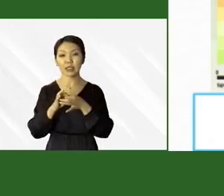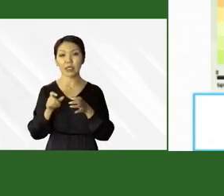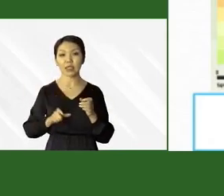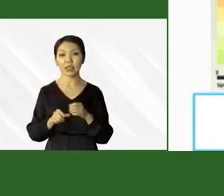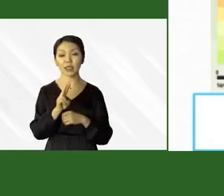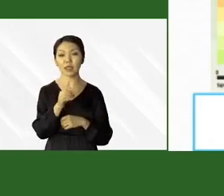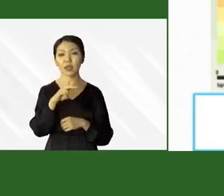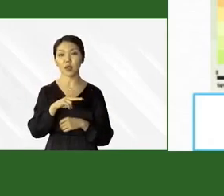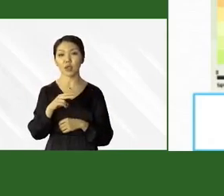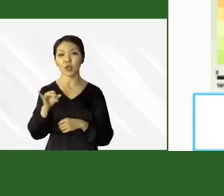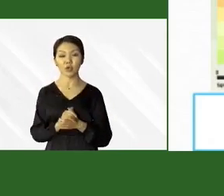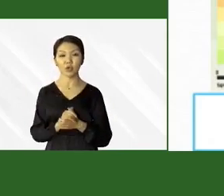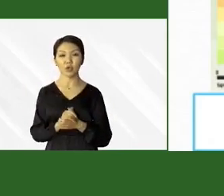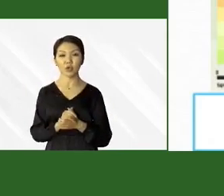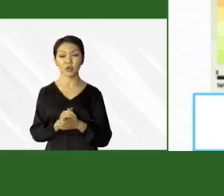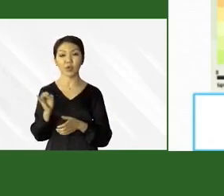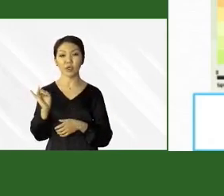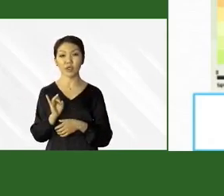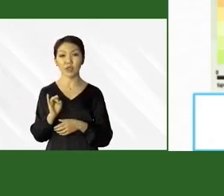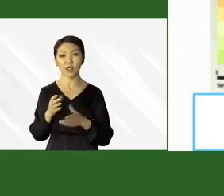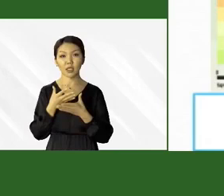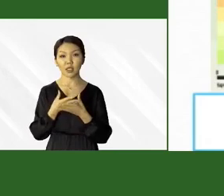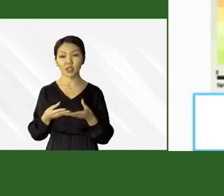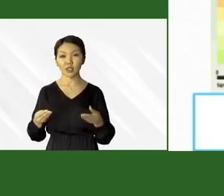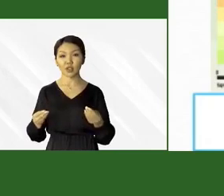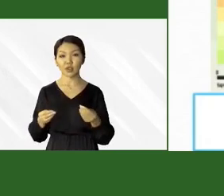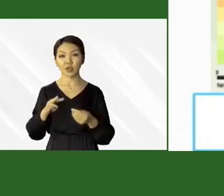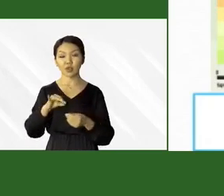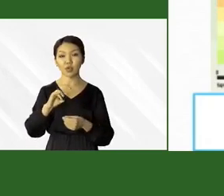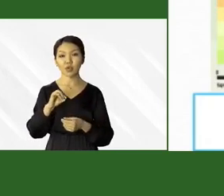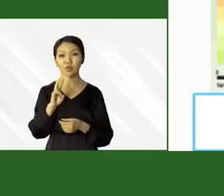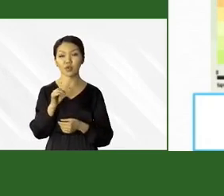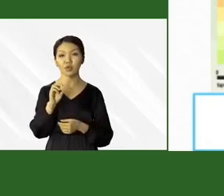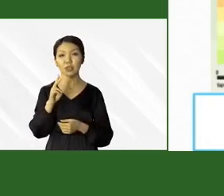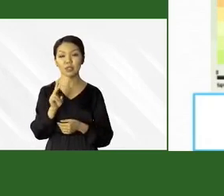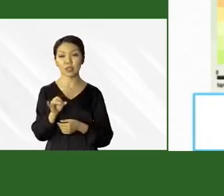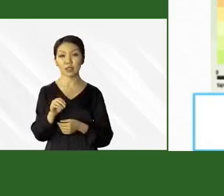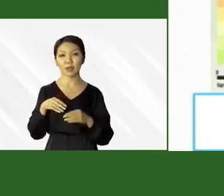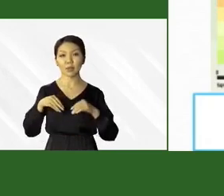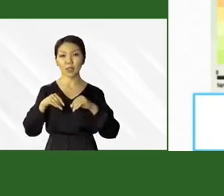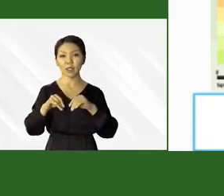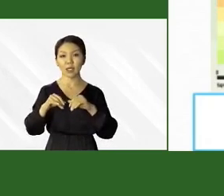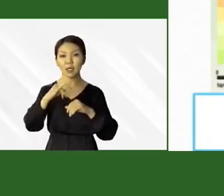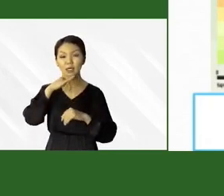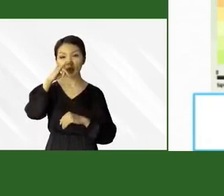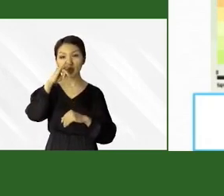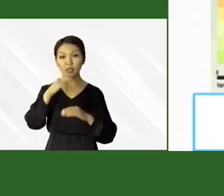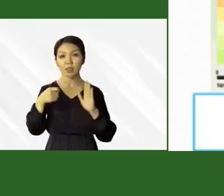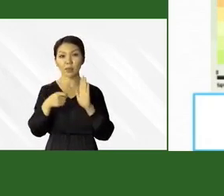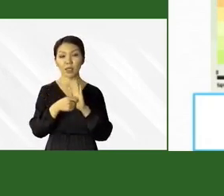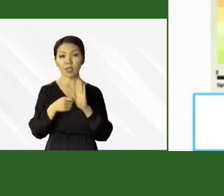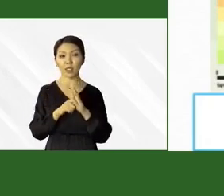Каракол и Уч-Кошой и исчезает в Муюнкумских песках Казахстана. Питание рек